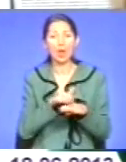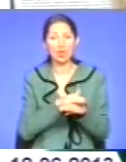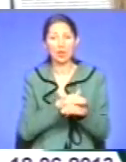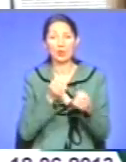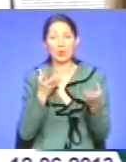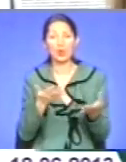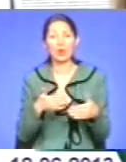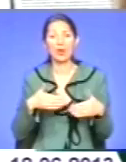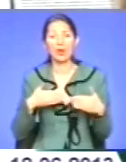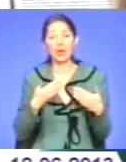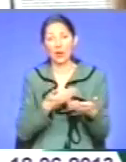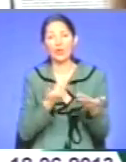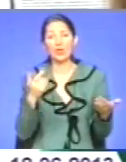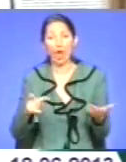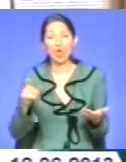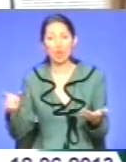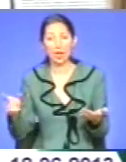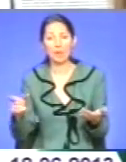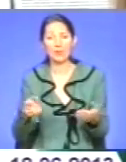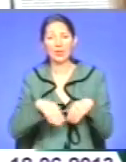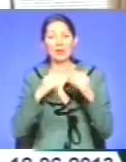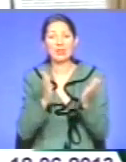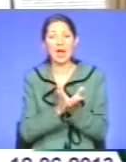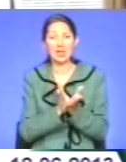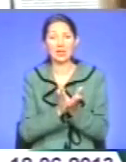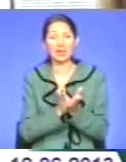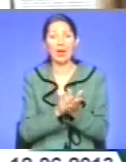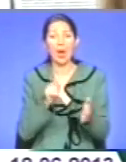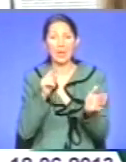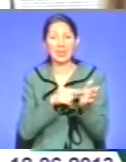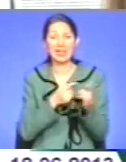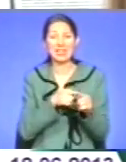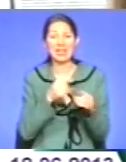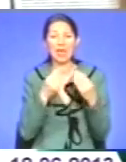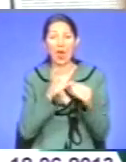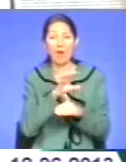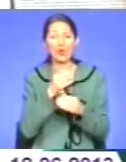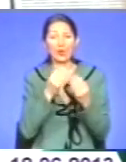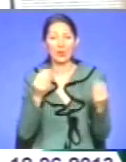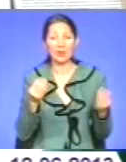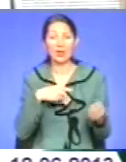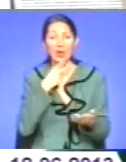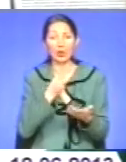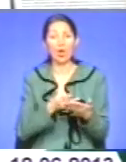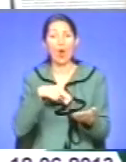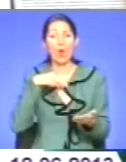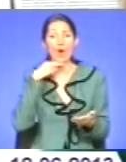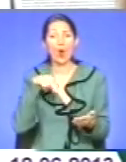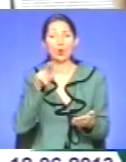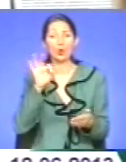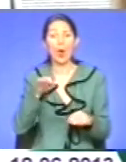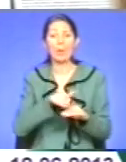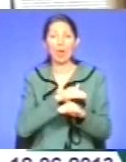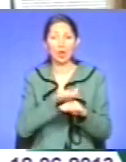від ініціативних людей. Взагалі, мета даної фотовиставки – це привернути увагу до благодійності,